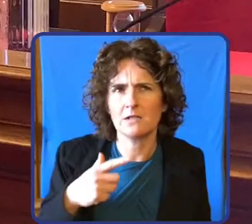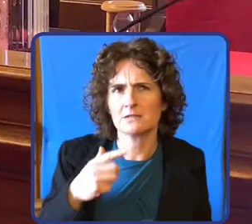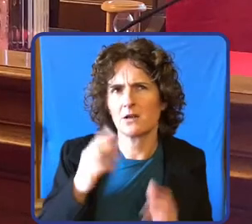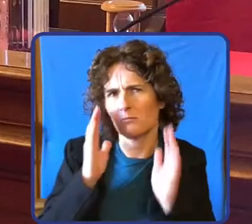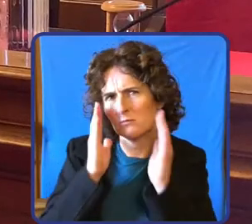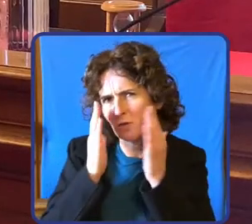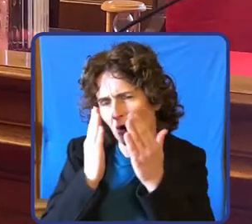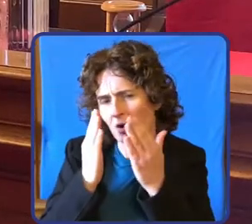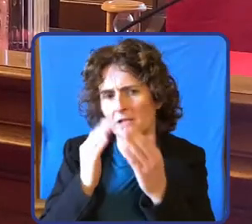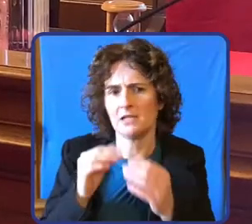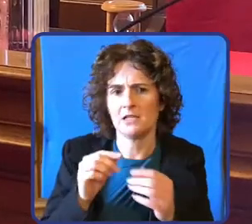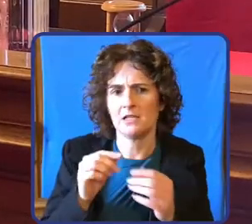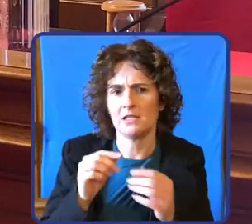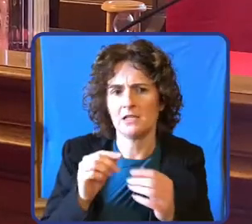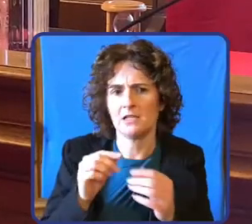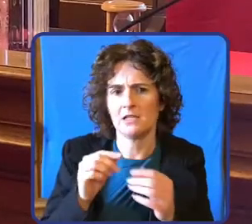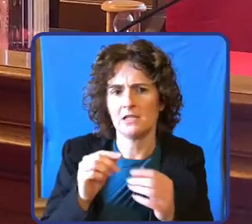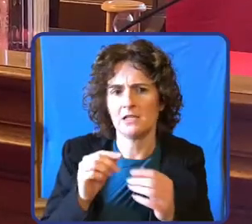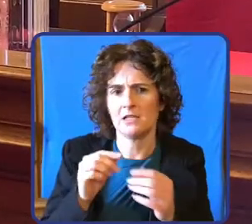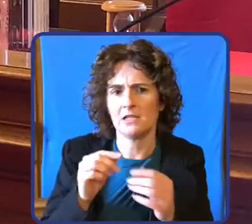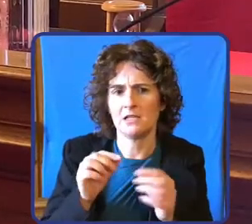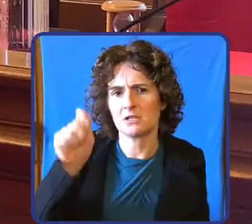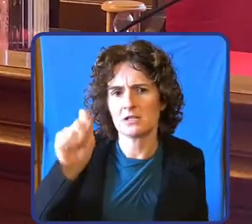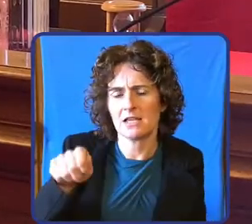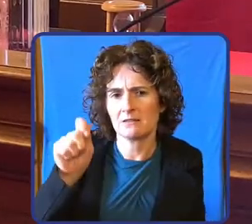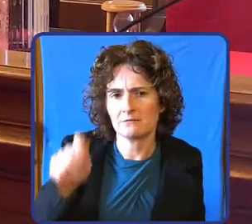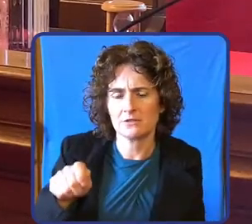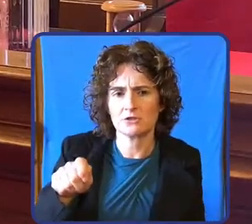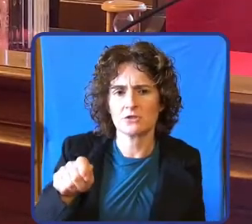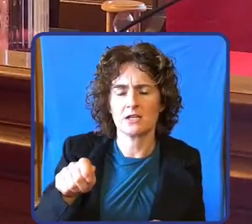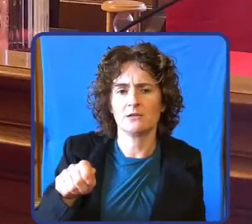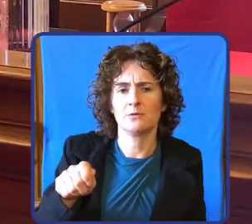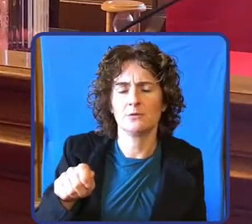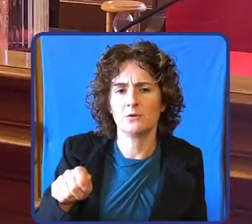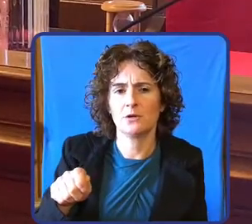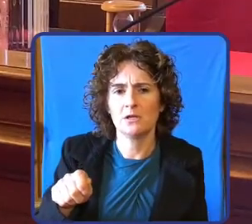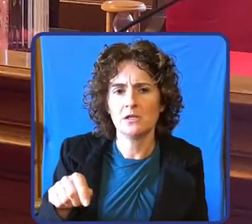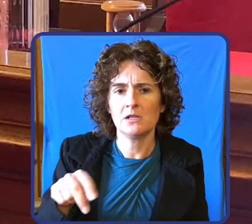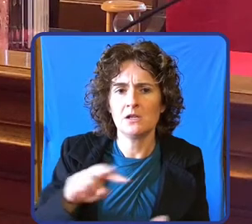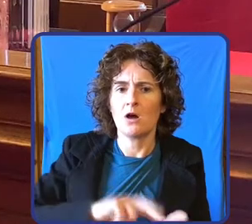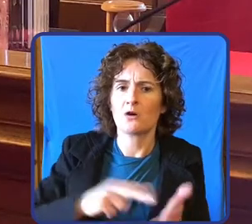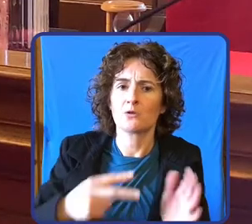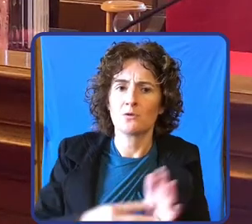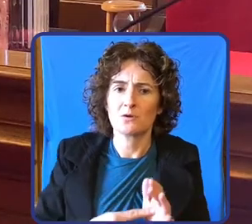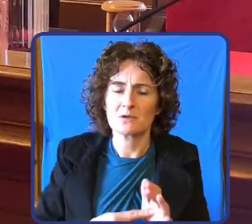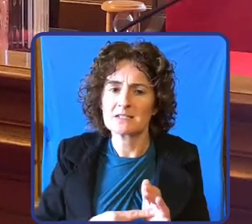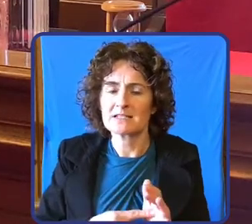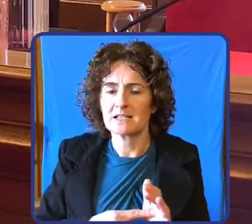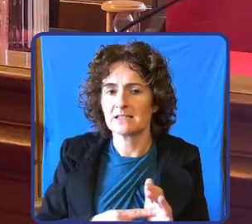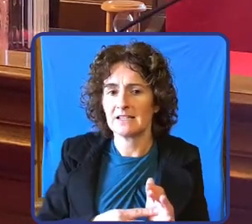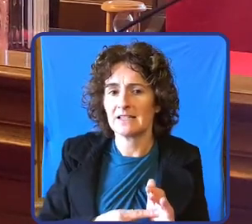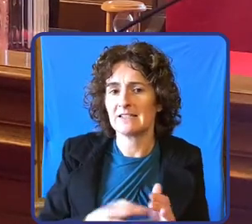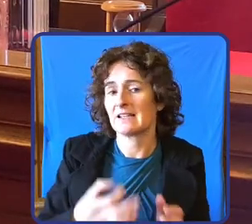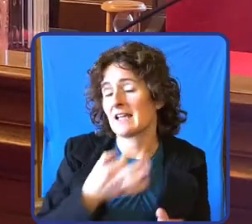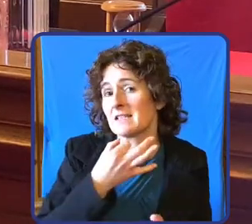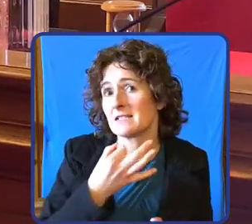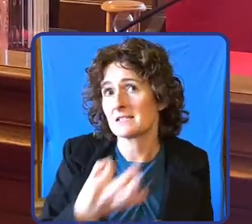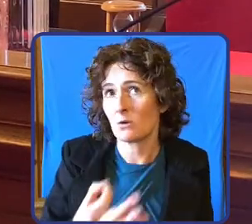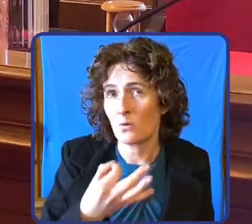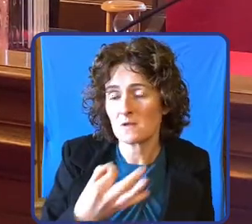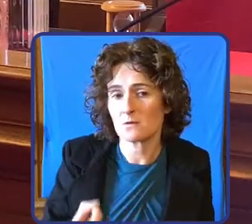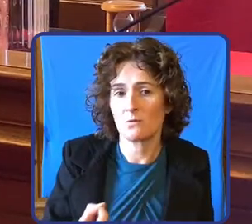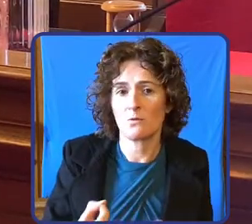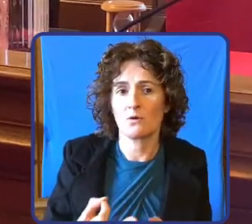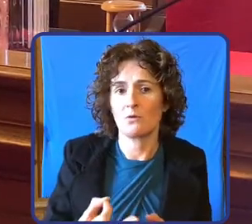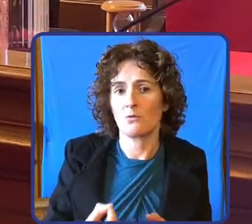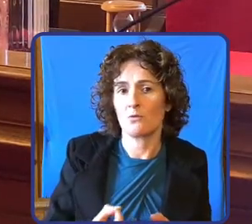azt gondoltam, hogy az országgyűlési képviselő az gyakorlatilag a körzetének egy szócsöve is lehet a kormány felé.